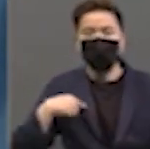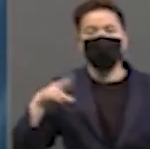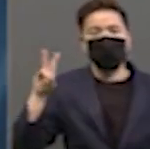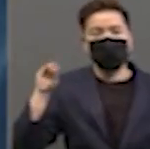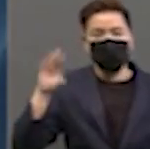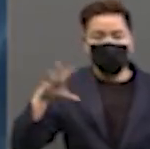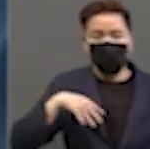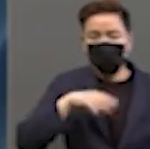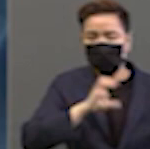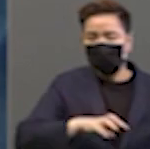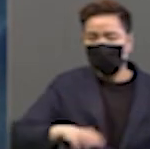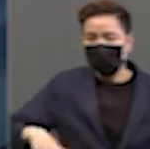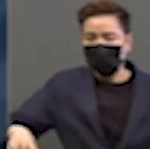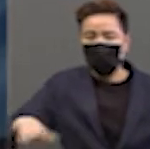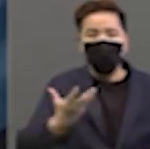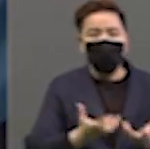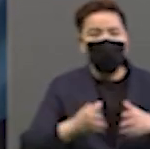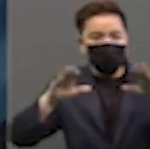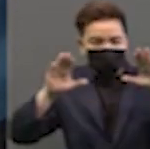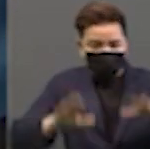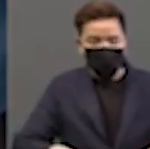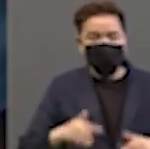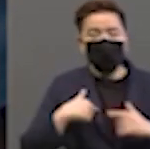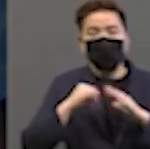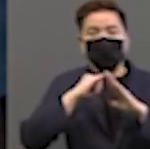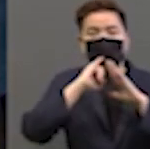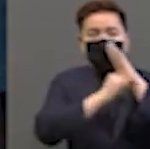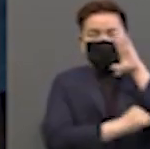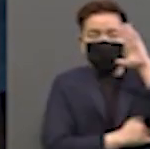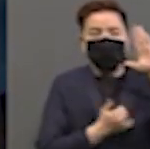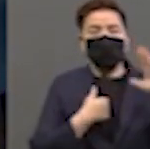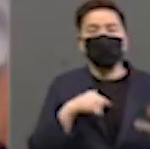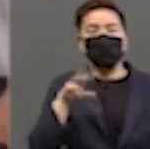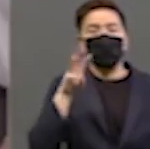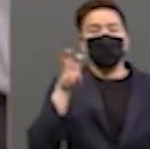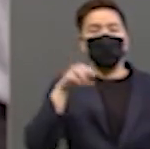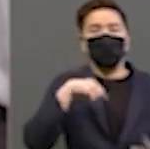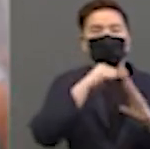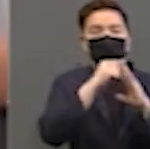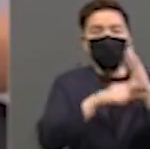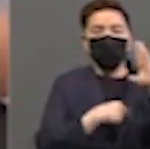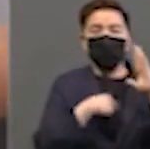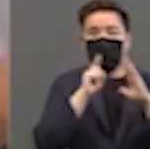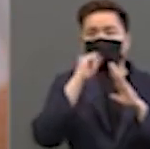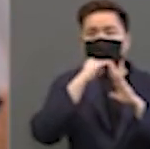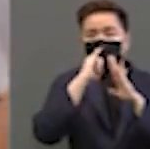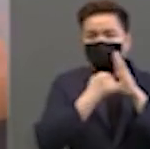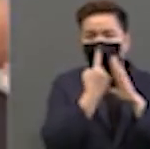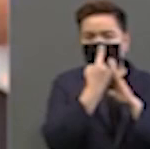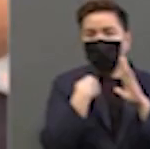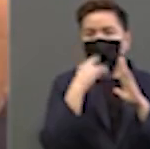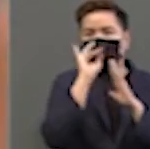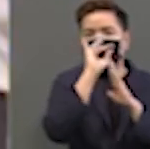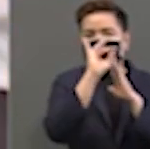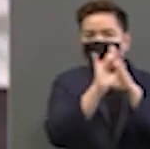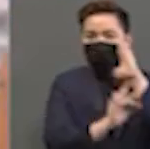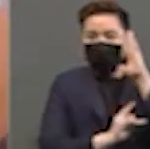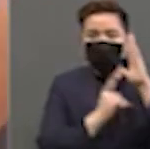dot THคะหรือว่าจะเช็คจาก LINEก็ LINEOfficial